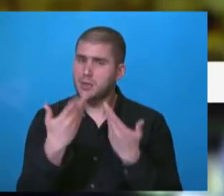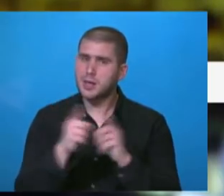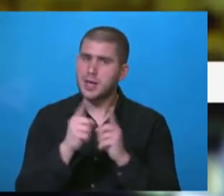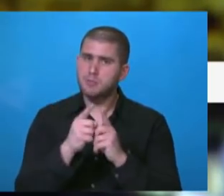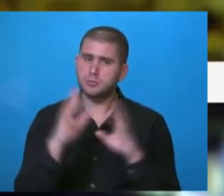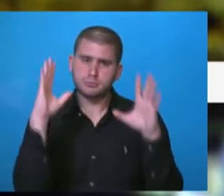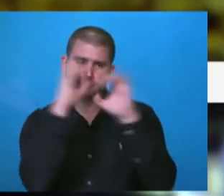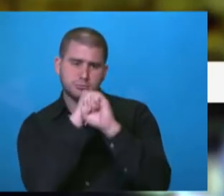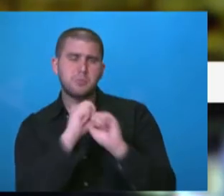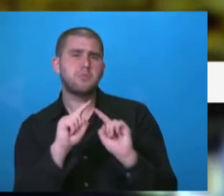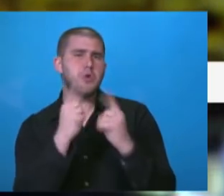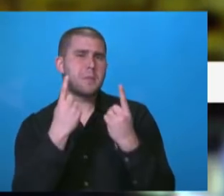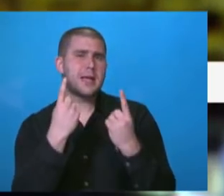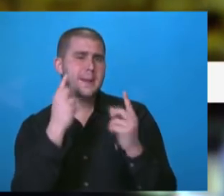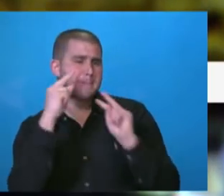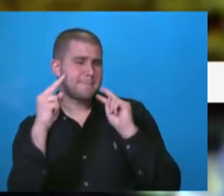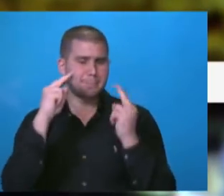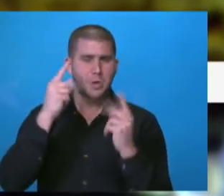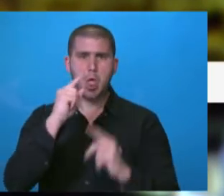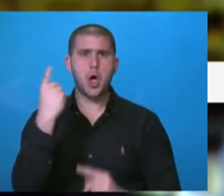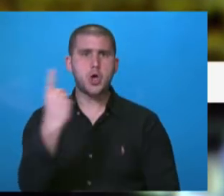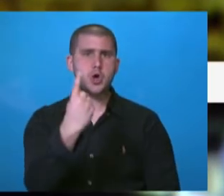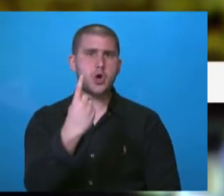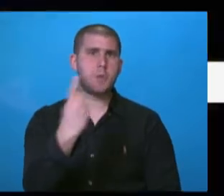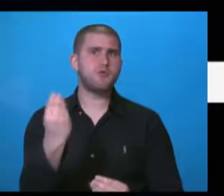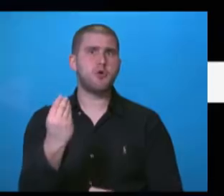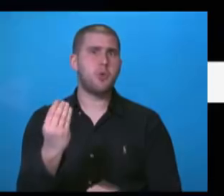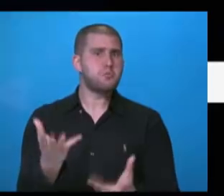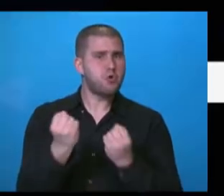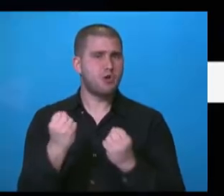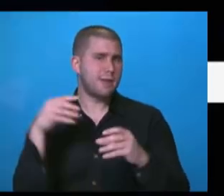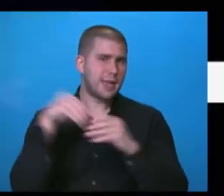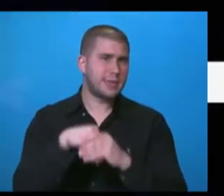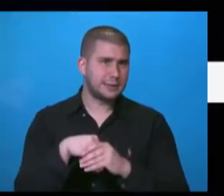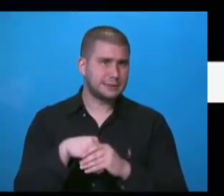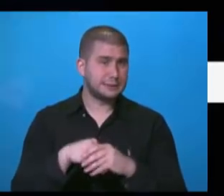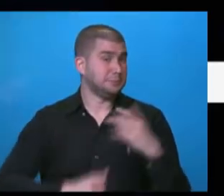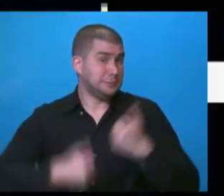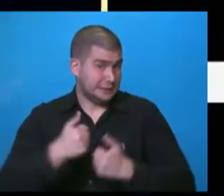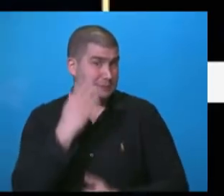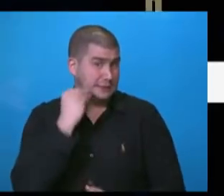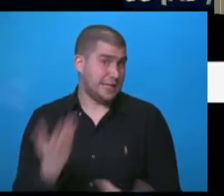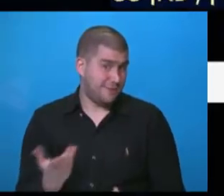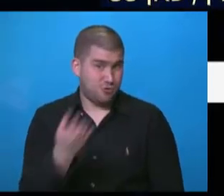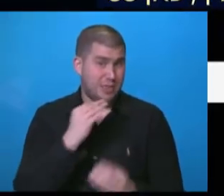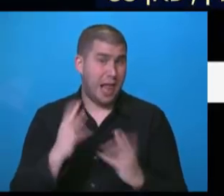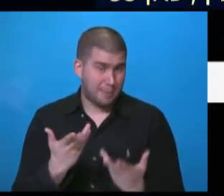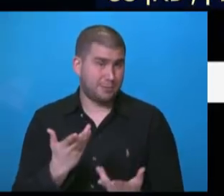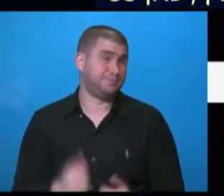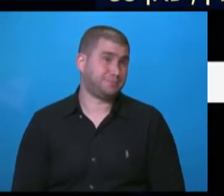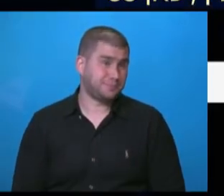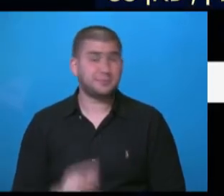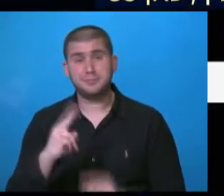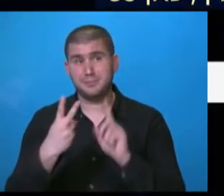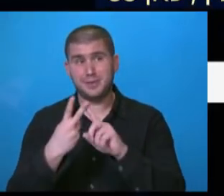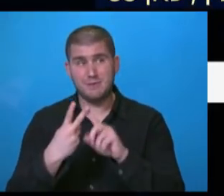פרספקטיבה, בכל זאת לא כל להיט נכנס. כן. קודם כל מצעדים זה כיף, לשאלה למה. אוקיי. דבר שני,